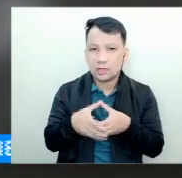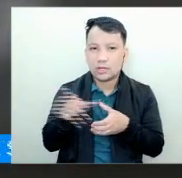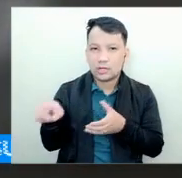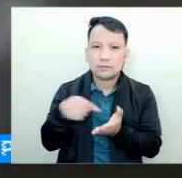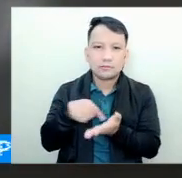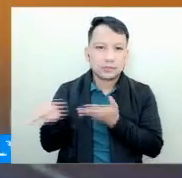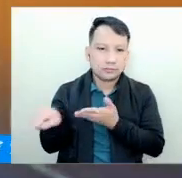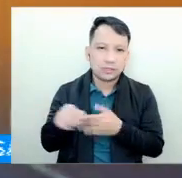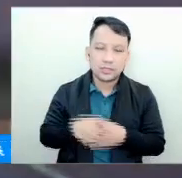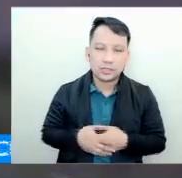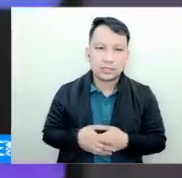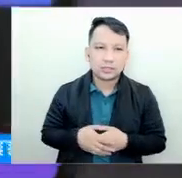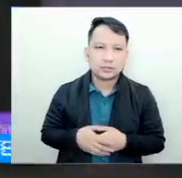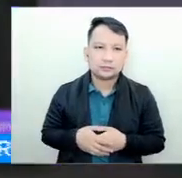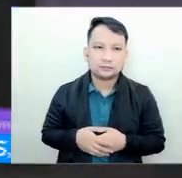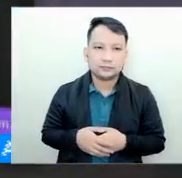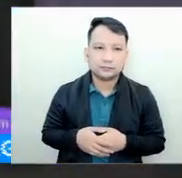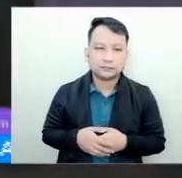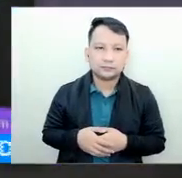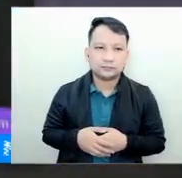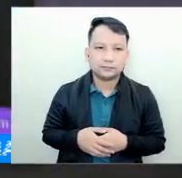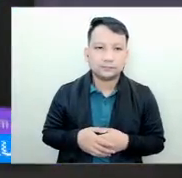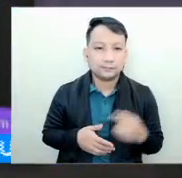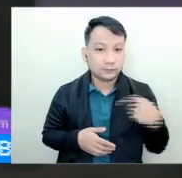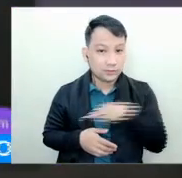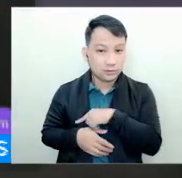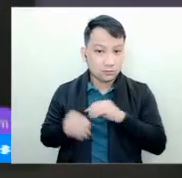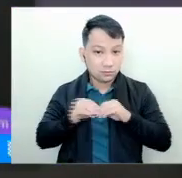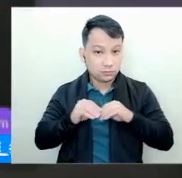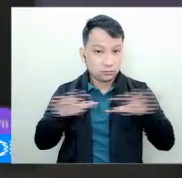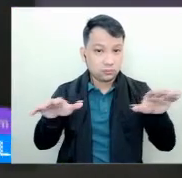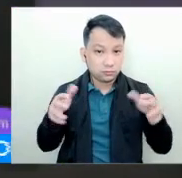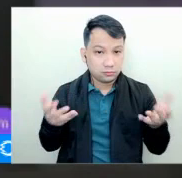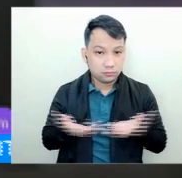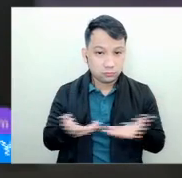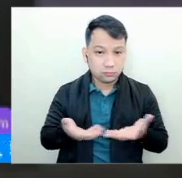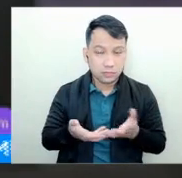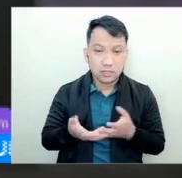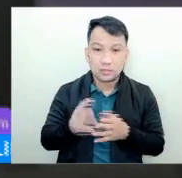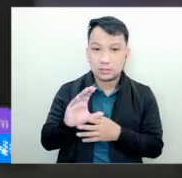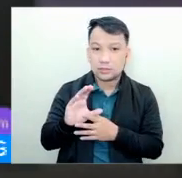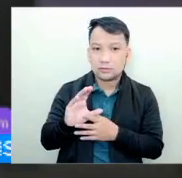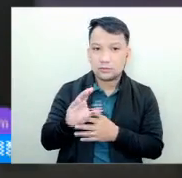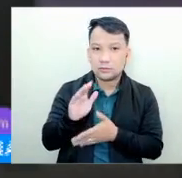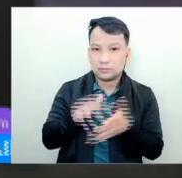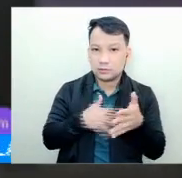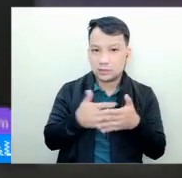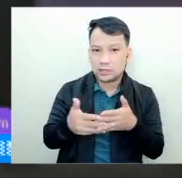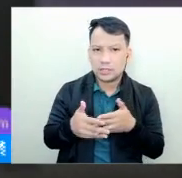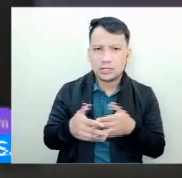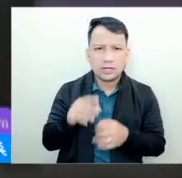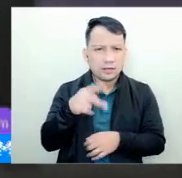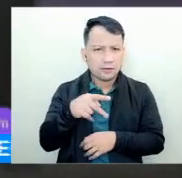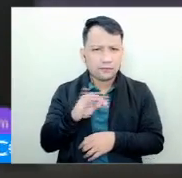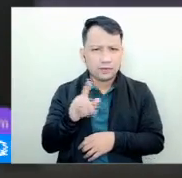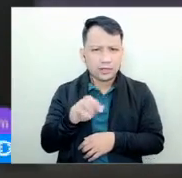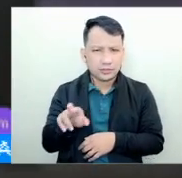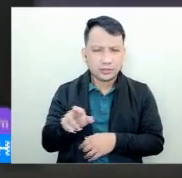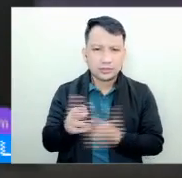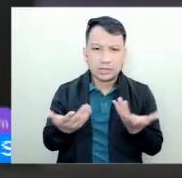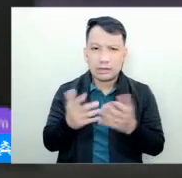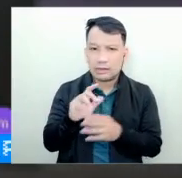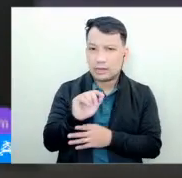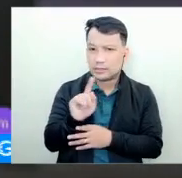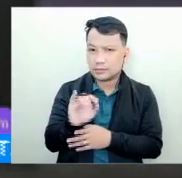dito. Sa isa pang kumakalat na chat conversation, slots para sa Pfizer at AstraZeneca